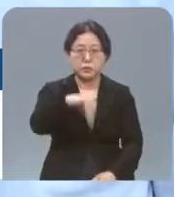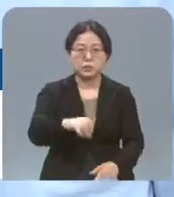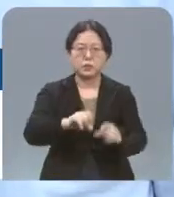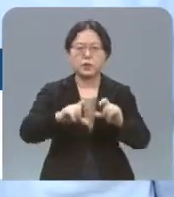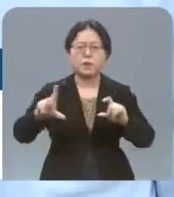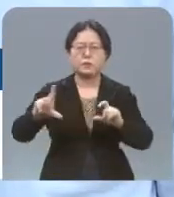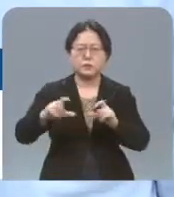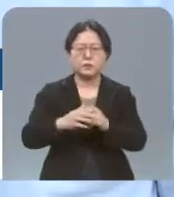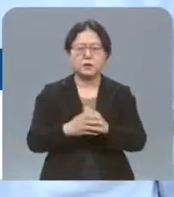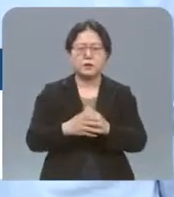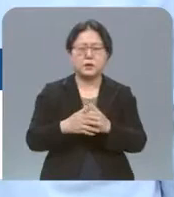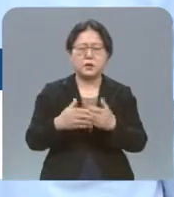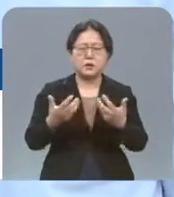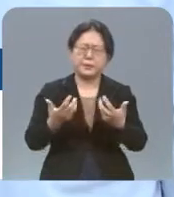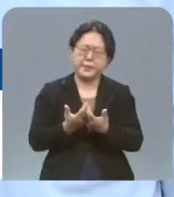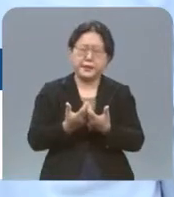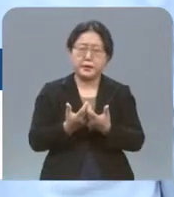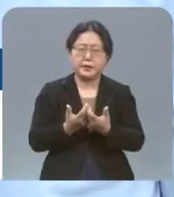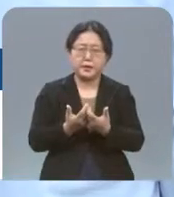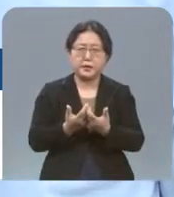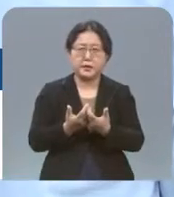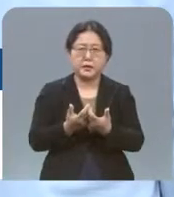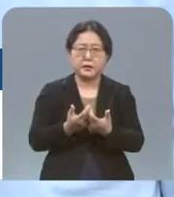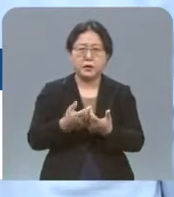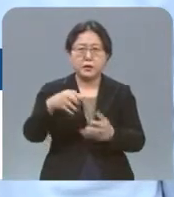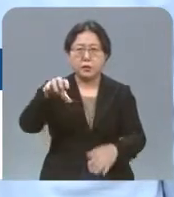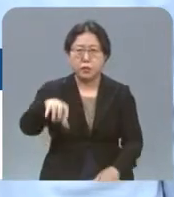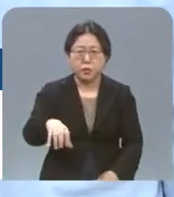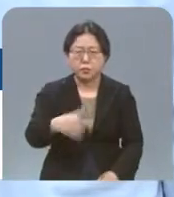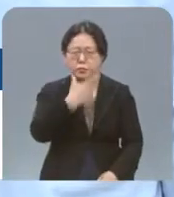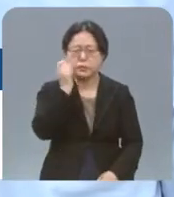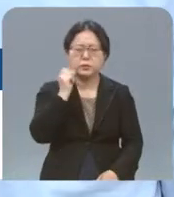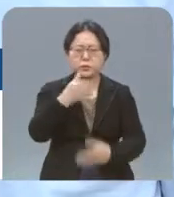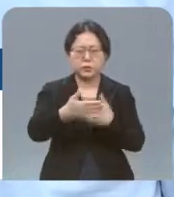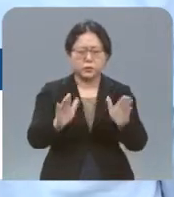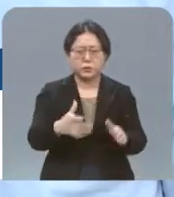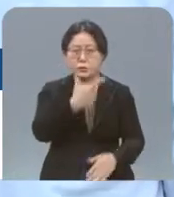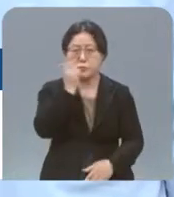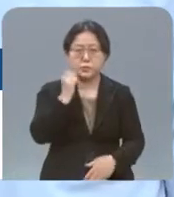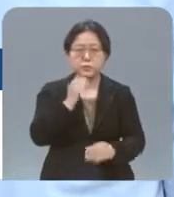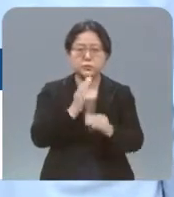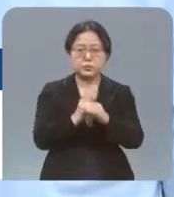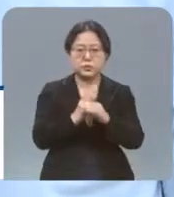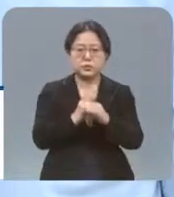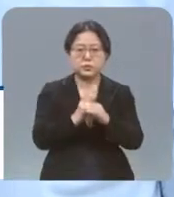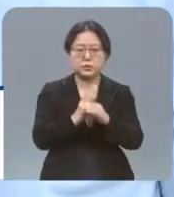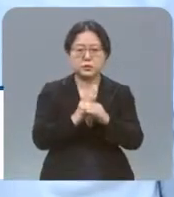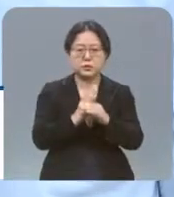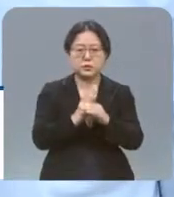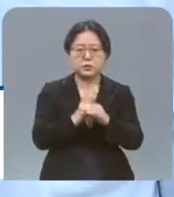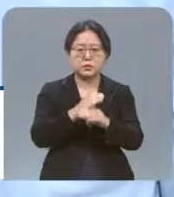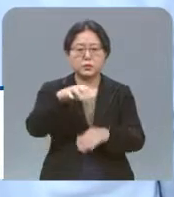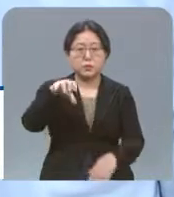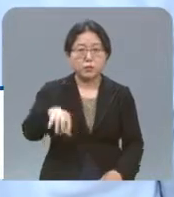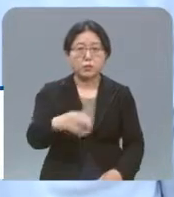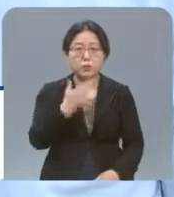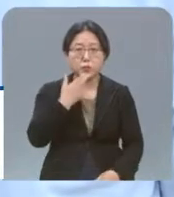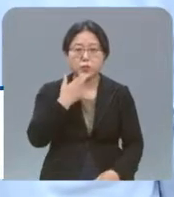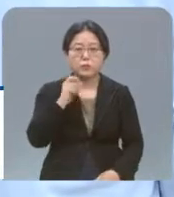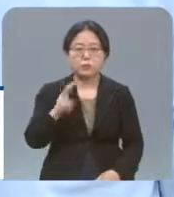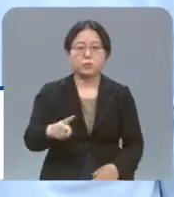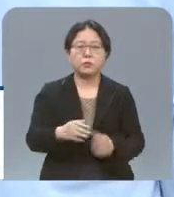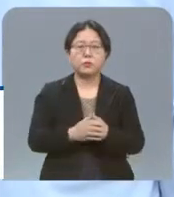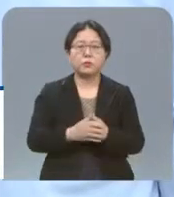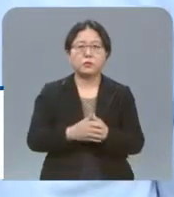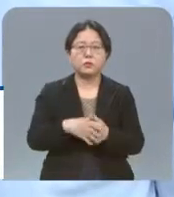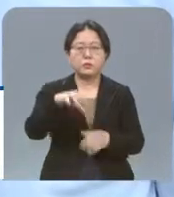다 과밀 학교들입니다. 있는 공간도 없고 교실이 정말 부족한 상태인데요. 그런 학교들은 정작 공간이 없고